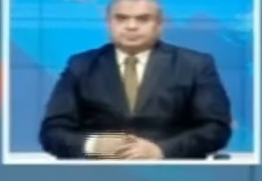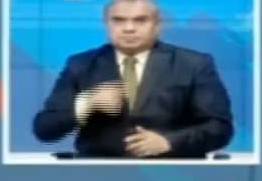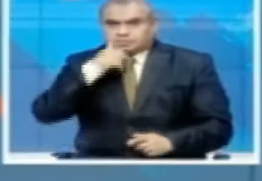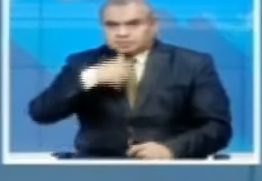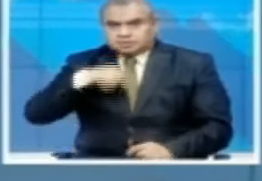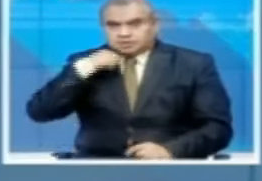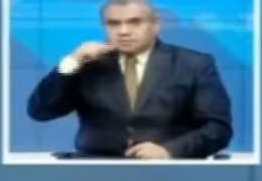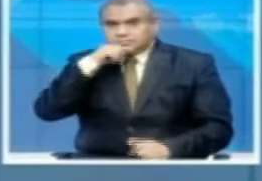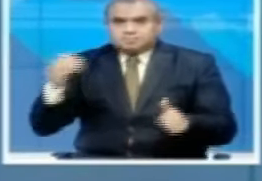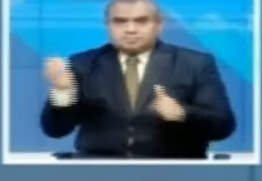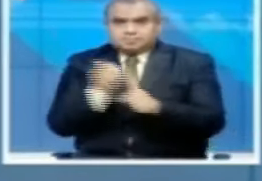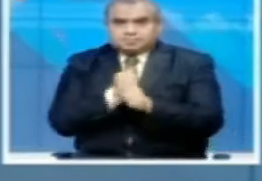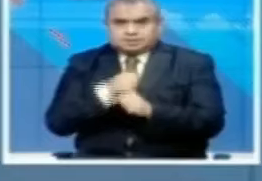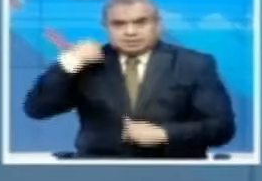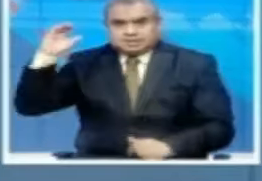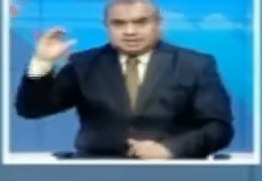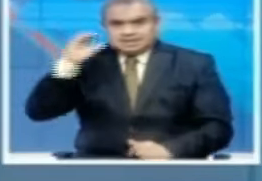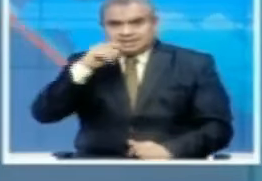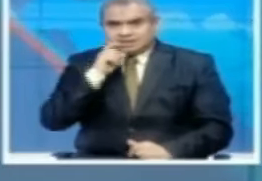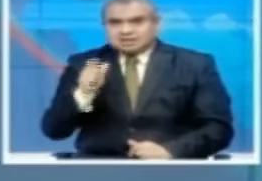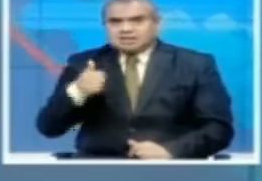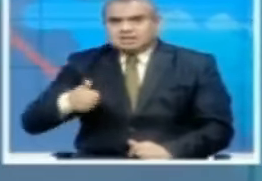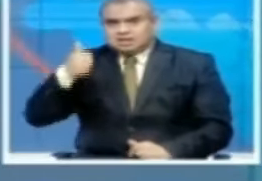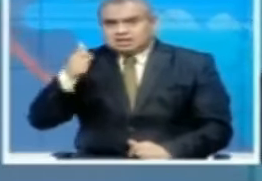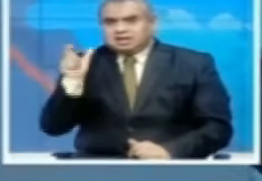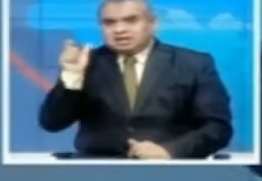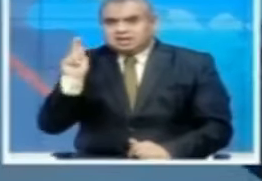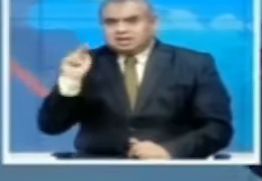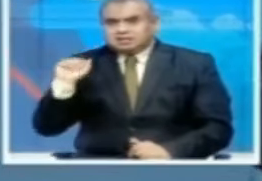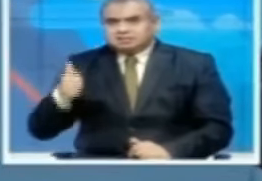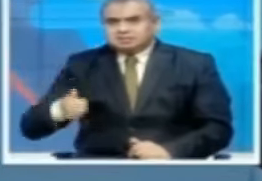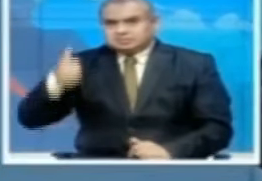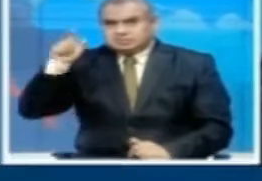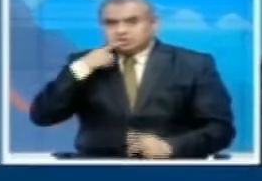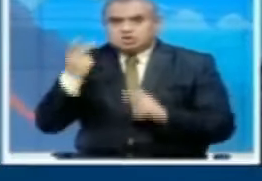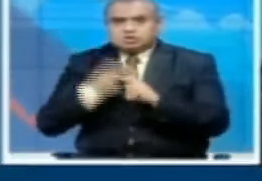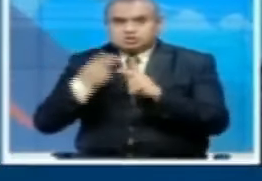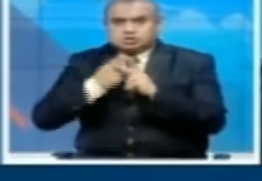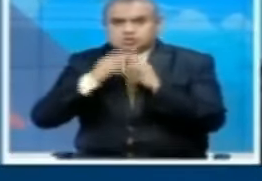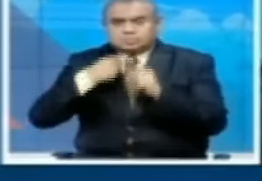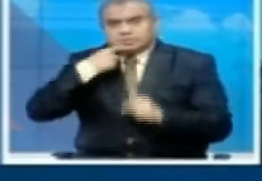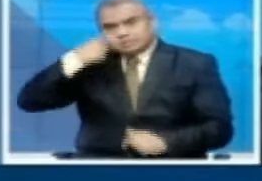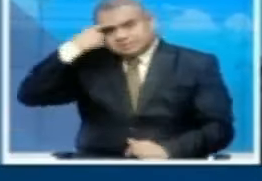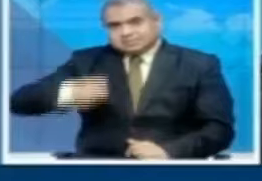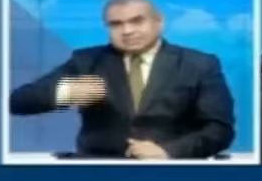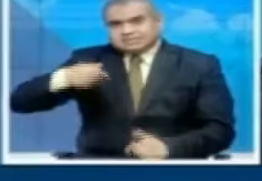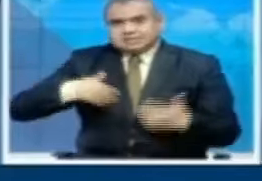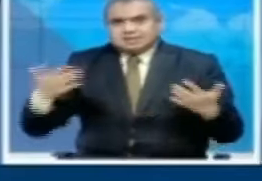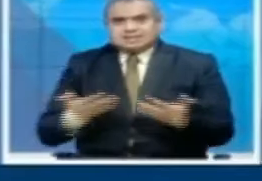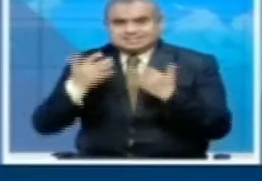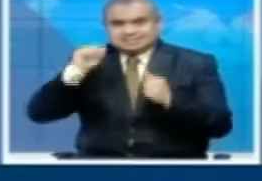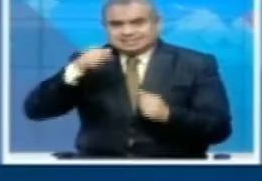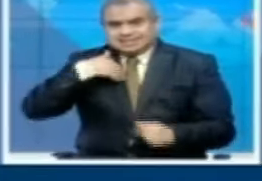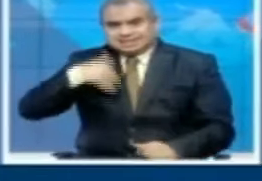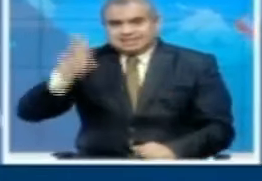هنأت السيدة انتصار السيسي قرينة رئيس الجمهورية الشعب المصري بذكرى عيد تحرير سيناء.